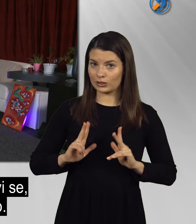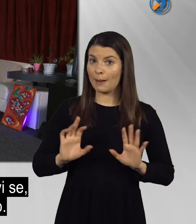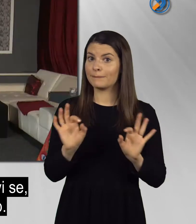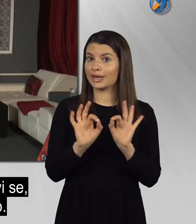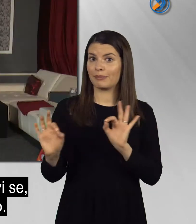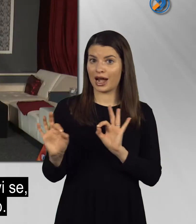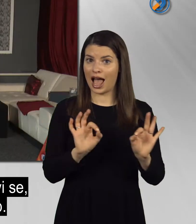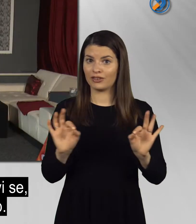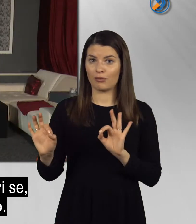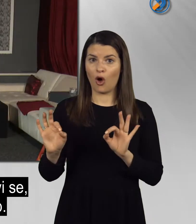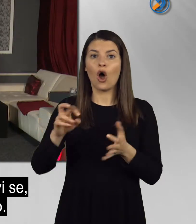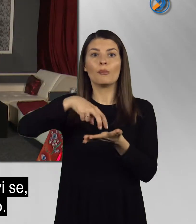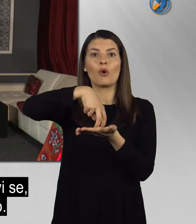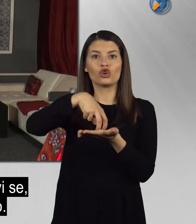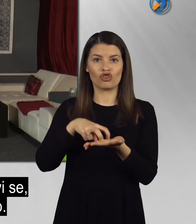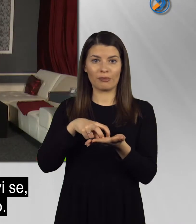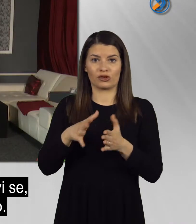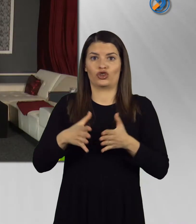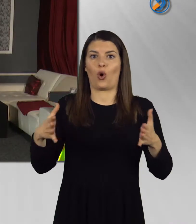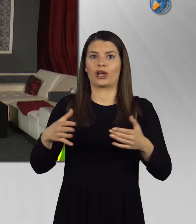Pauza. Pripravi se. Široki počep.